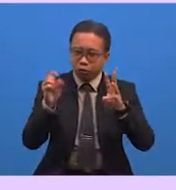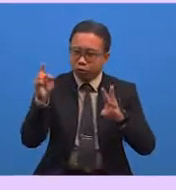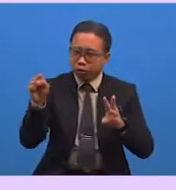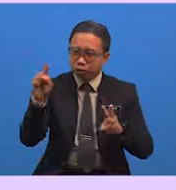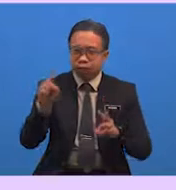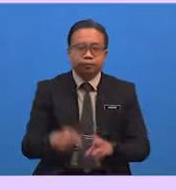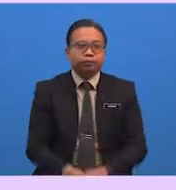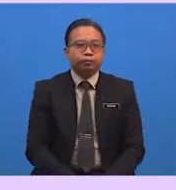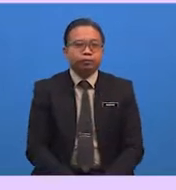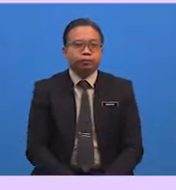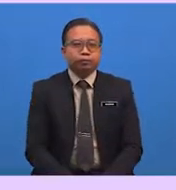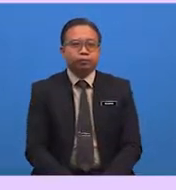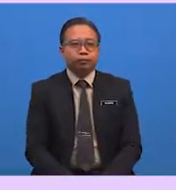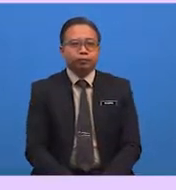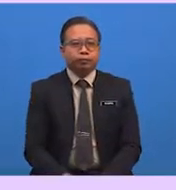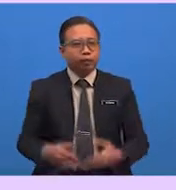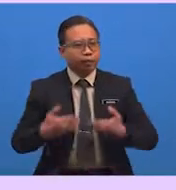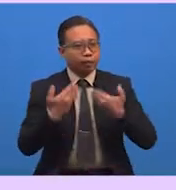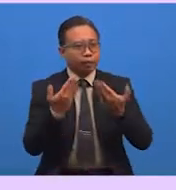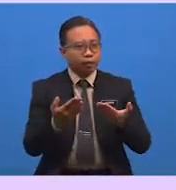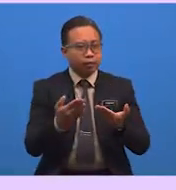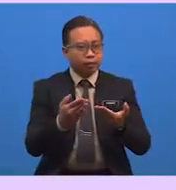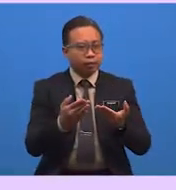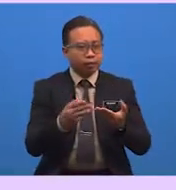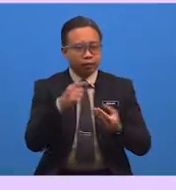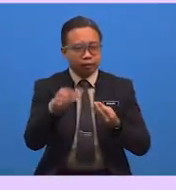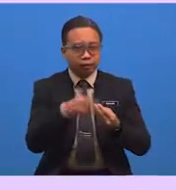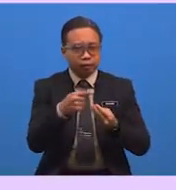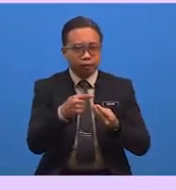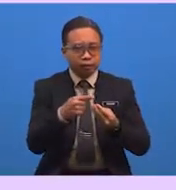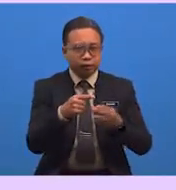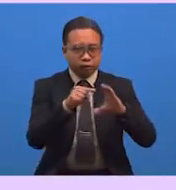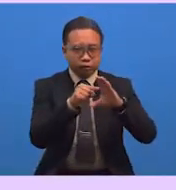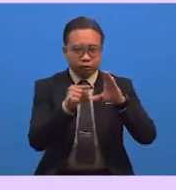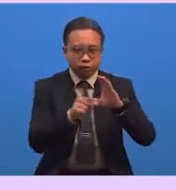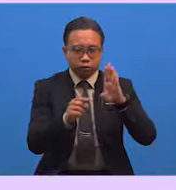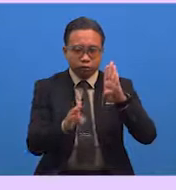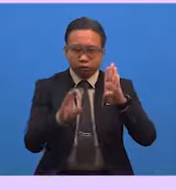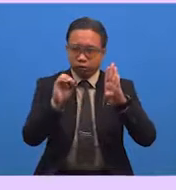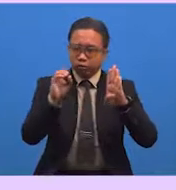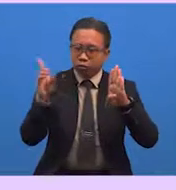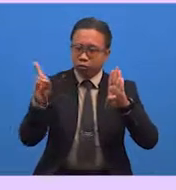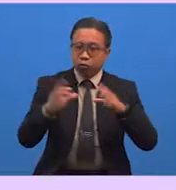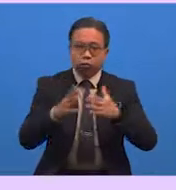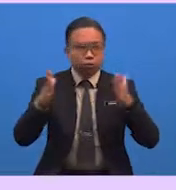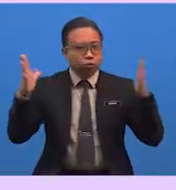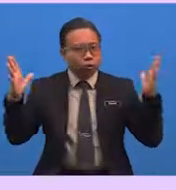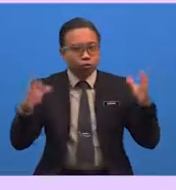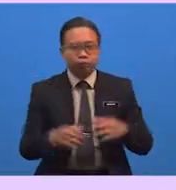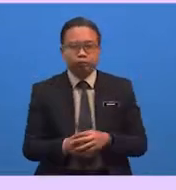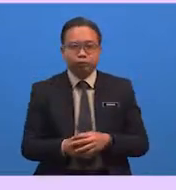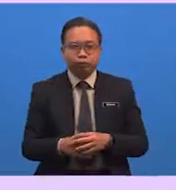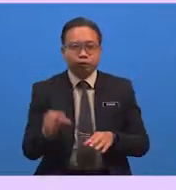60 darjah. Bagaimana pula jika sudut BOD dibesarkan?